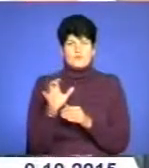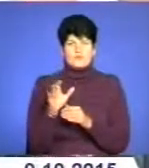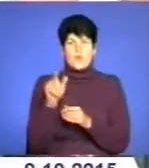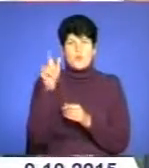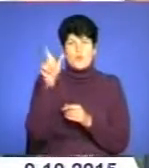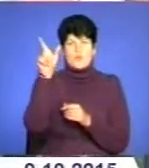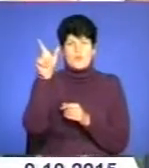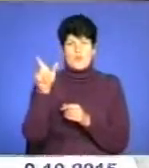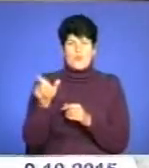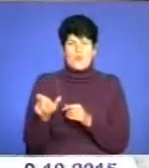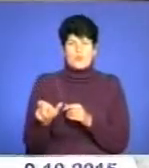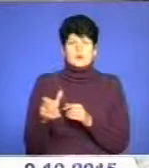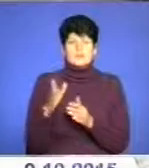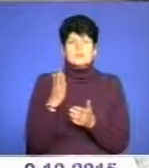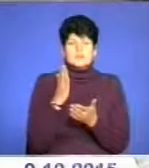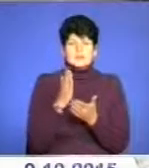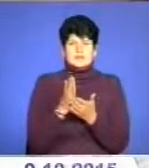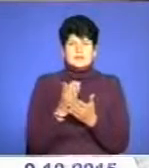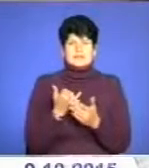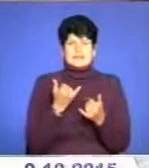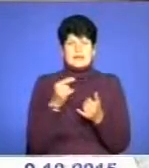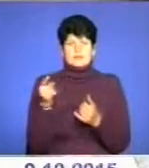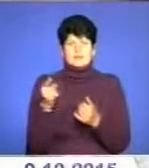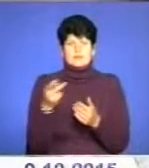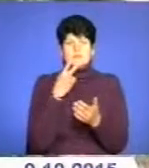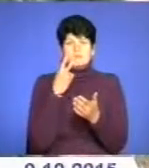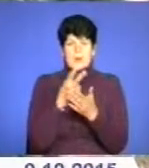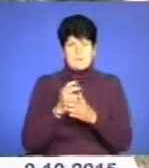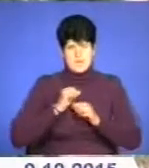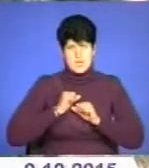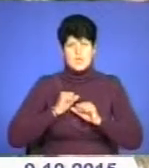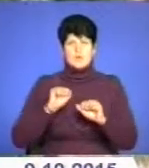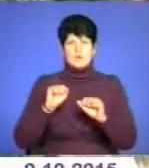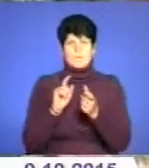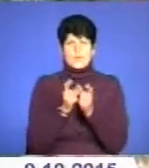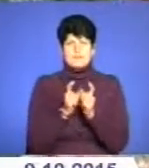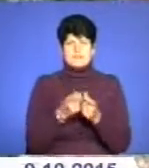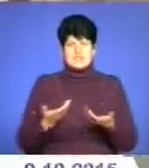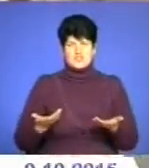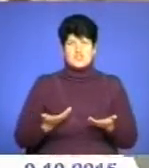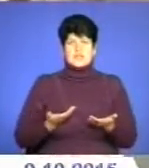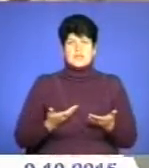Славка Луцишина стане для тернополян символом героїзму, боротьби за життя,